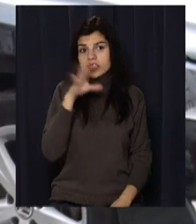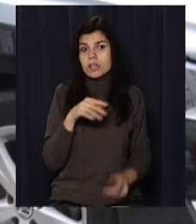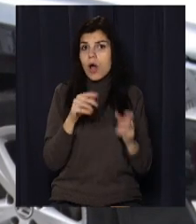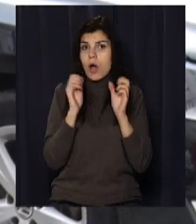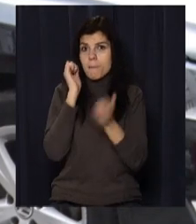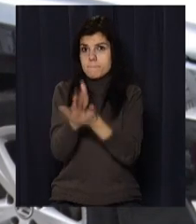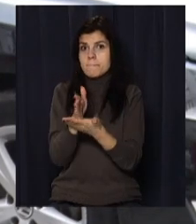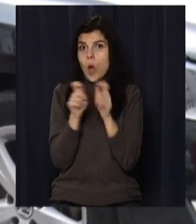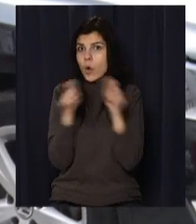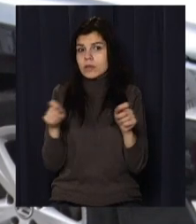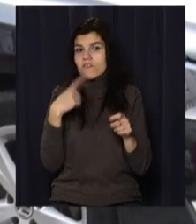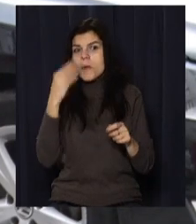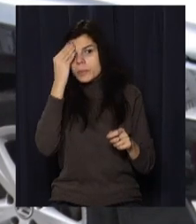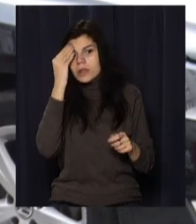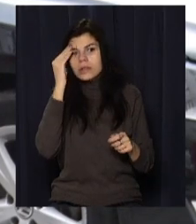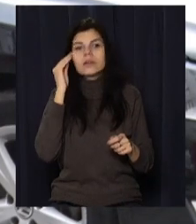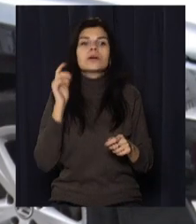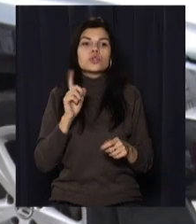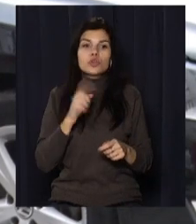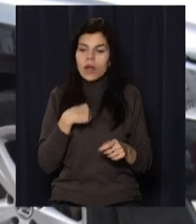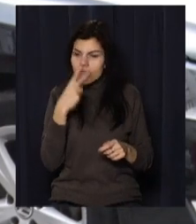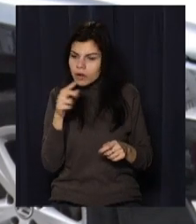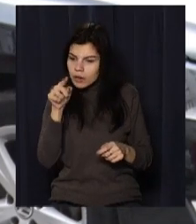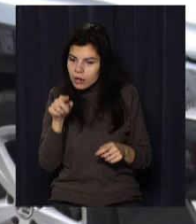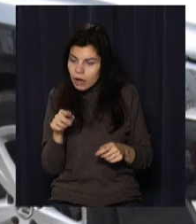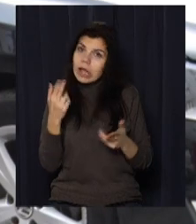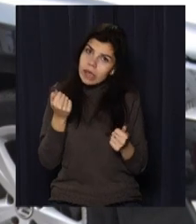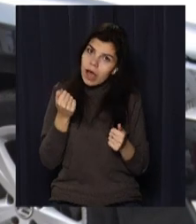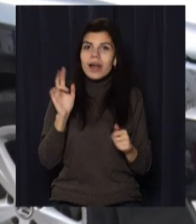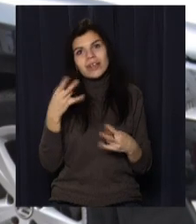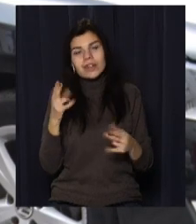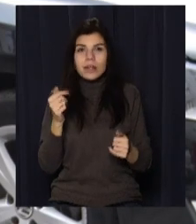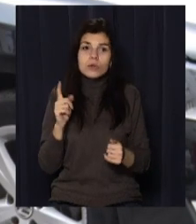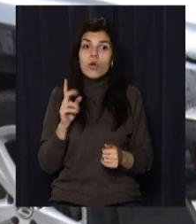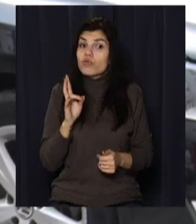очень открыто делилась своим мнением, говорила, что в этом случае я вижу, что да, можно или нет, но опять